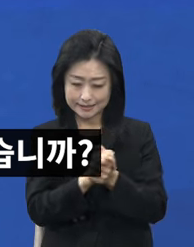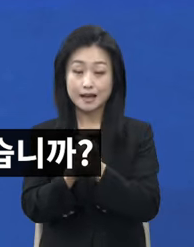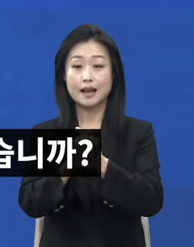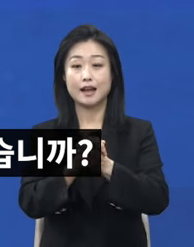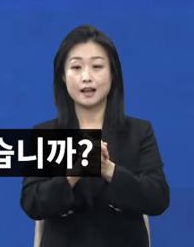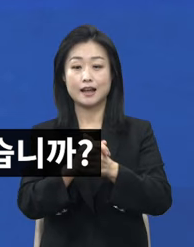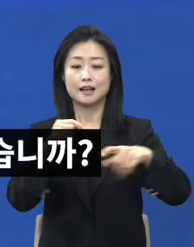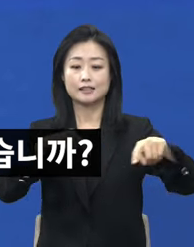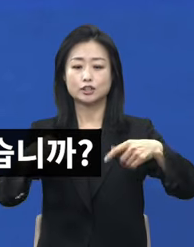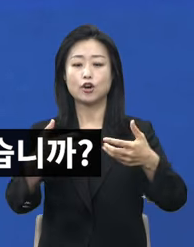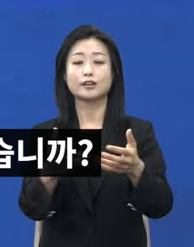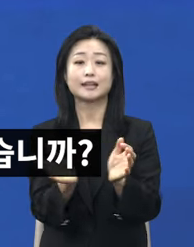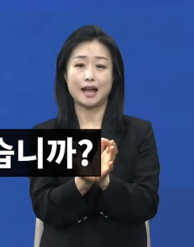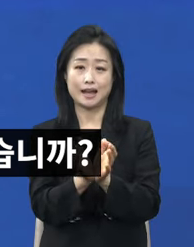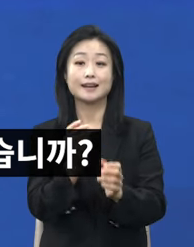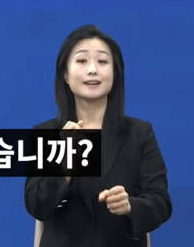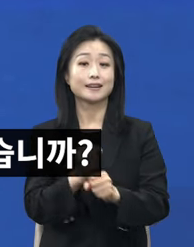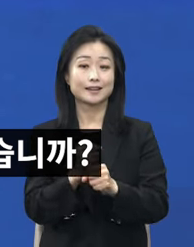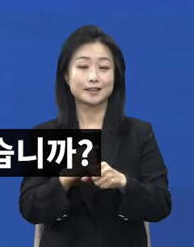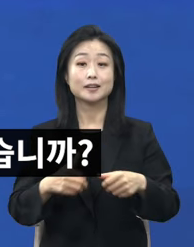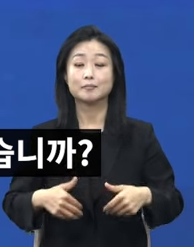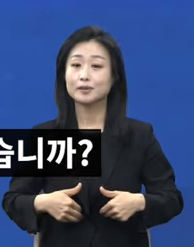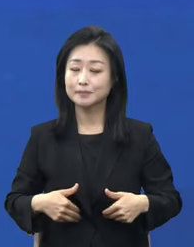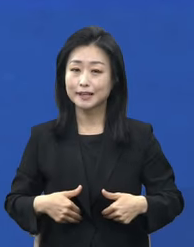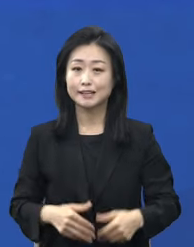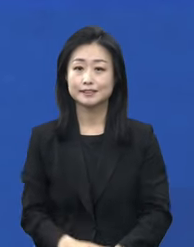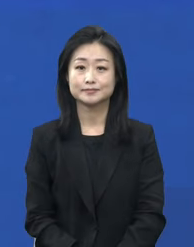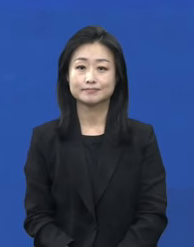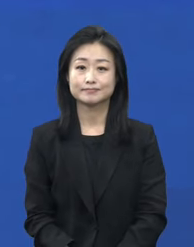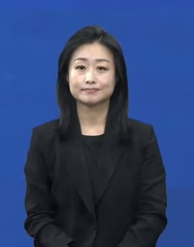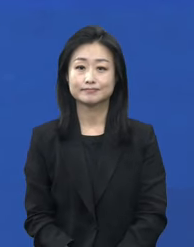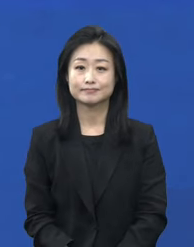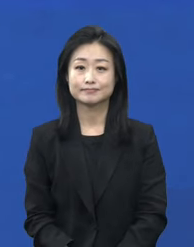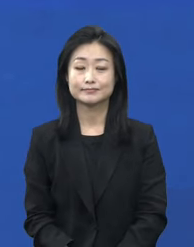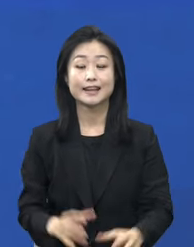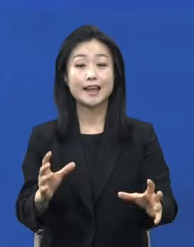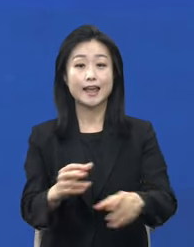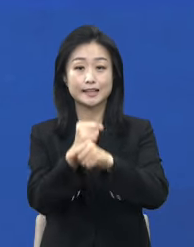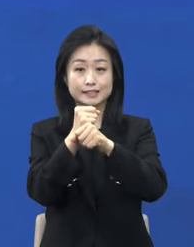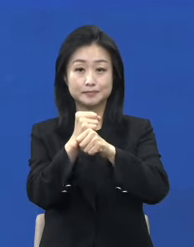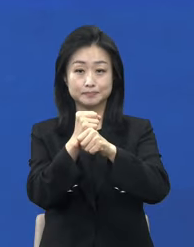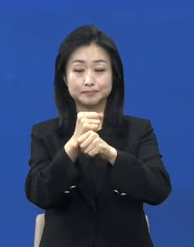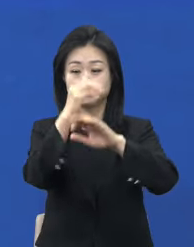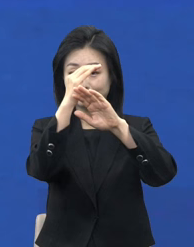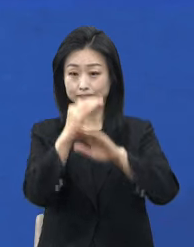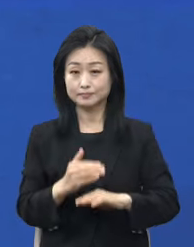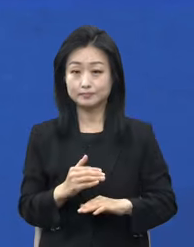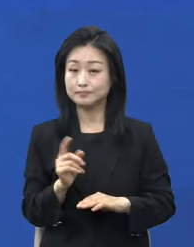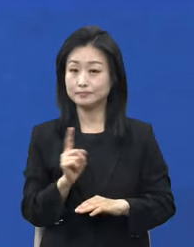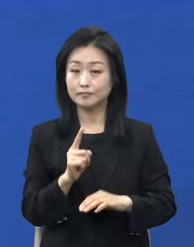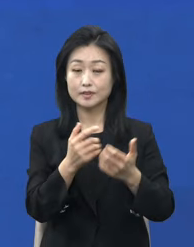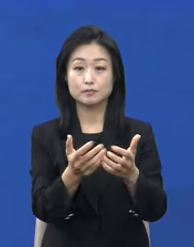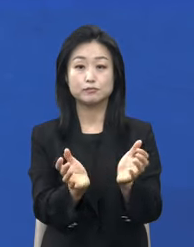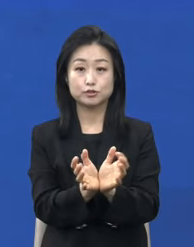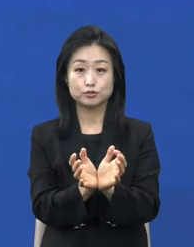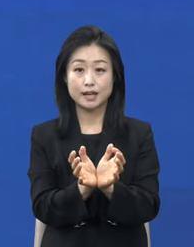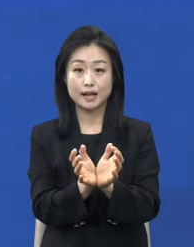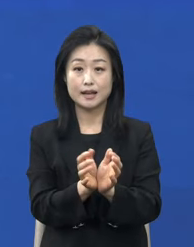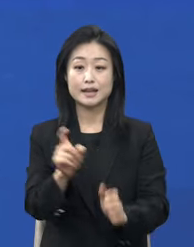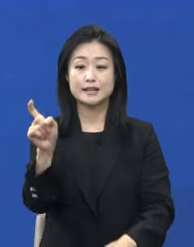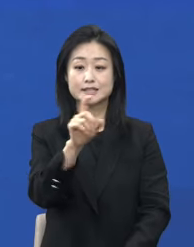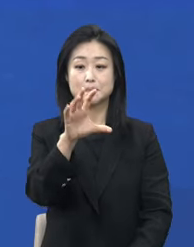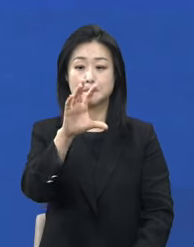당연히 거듭나야 되지 않겠습니까? 이를 위한 핵심 과제로 더불어민주당